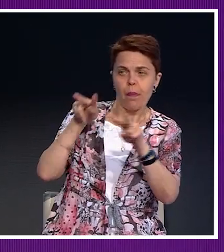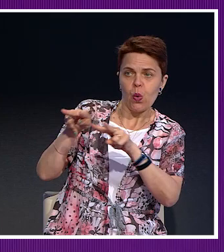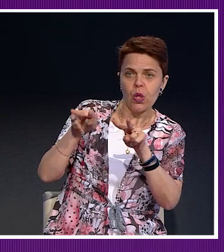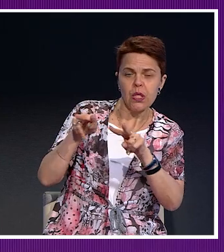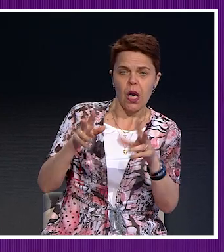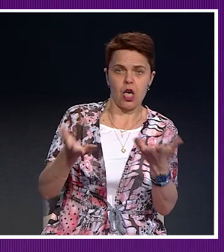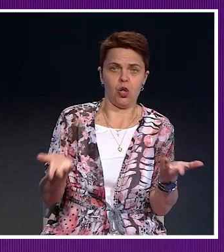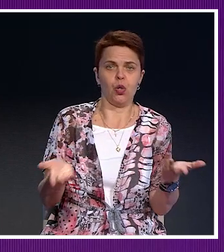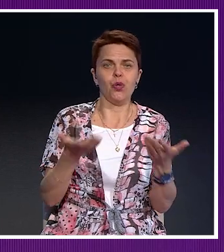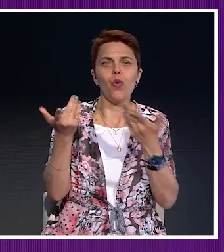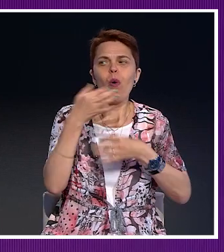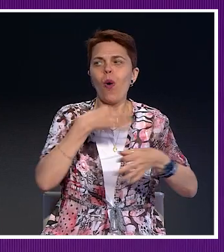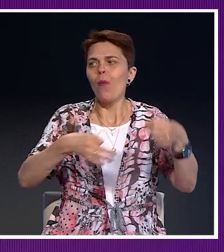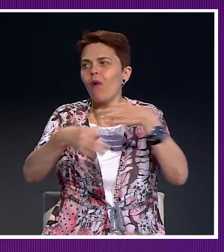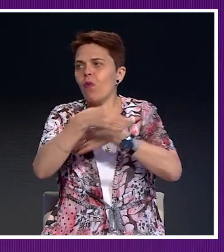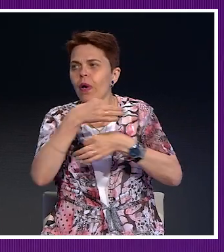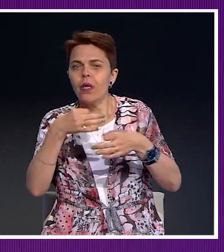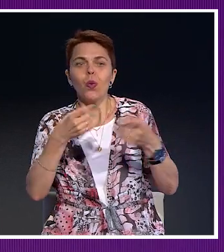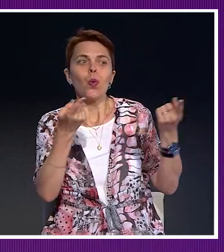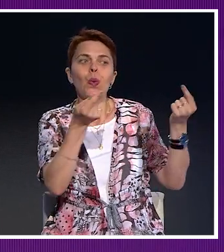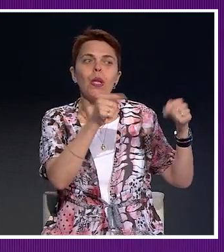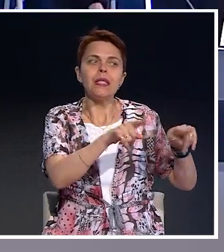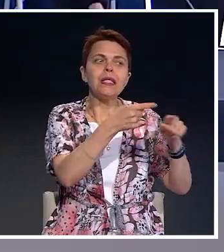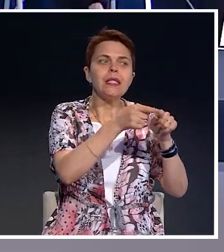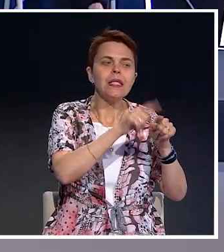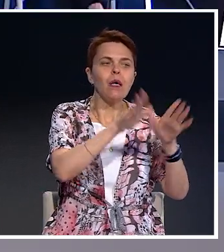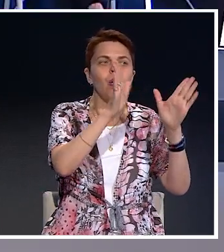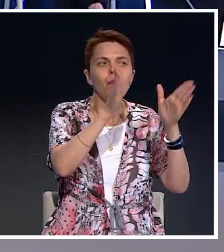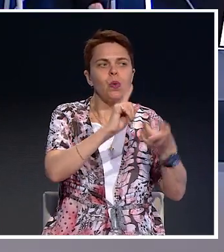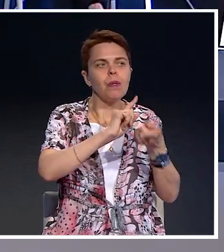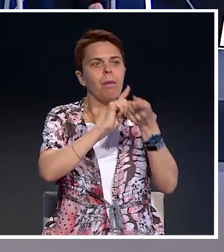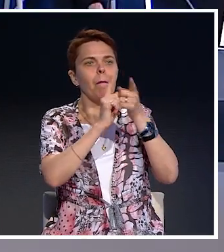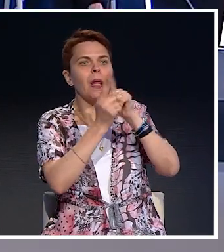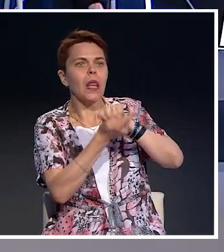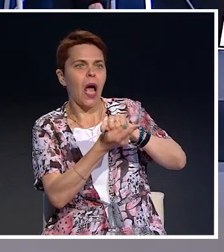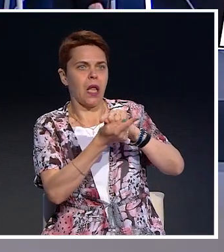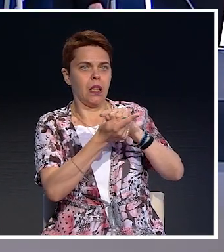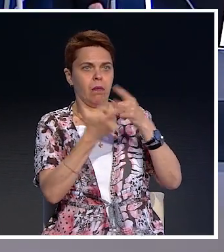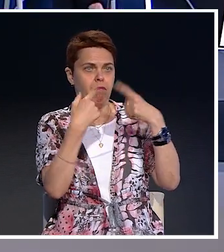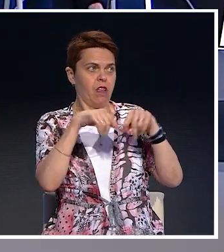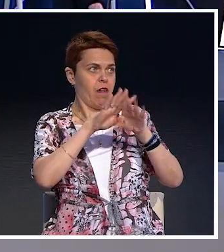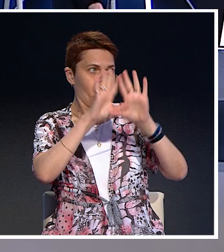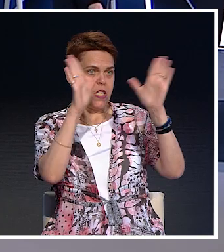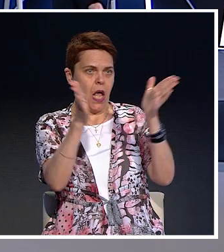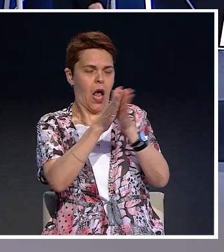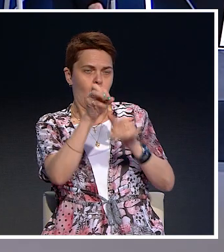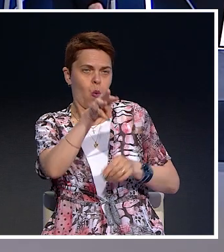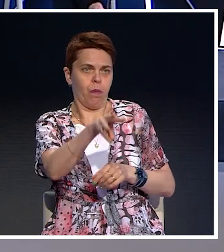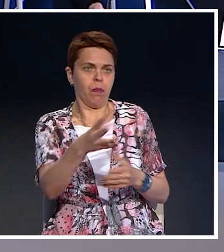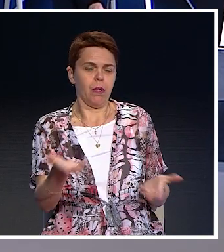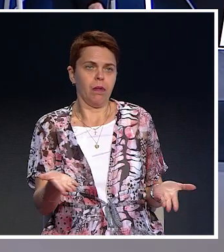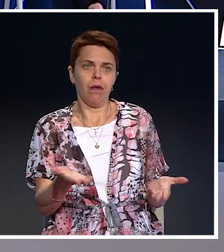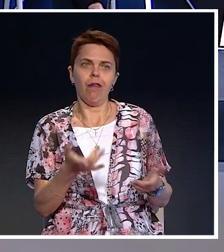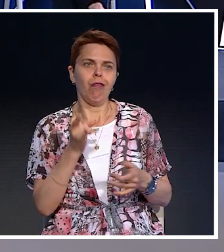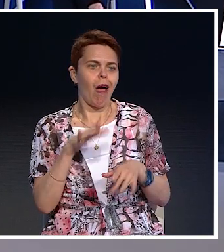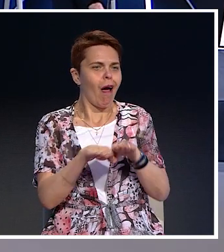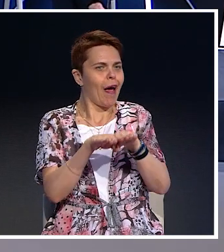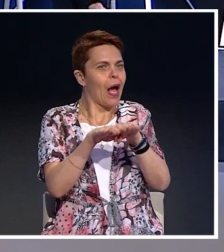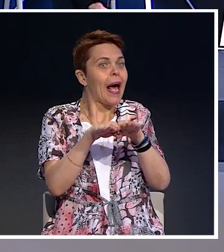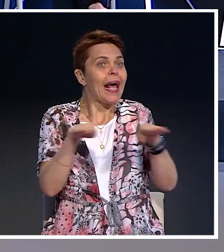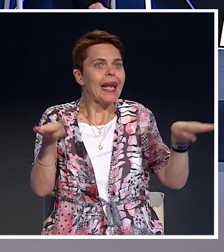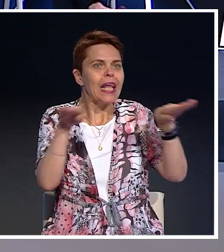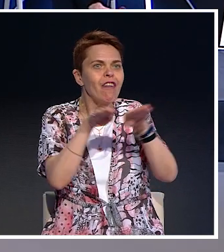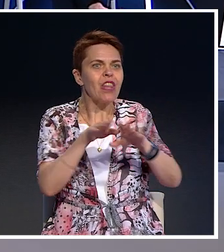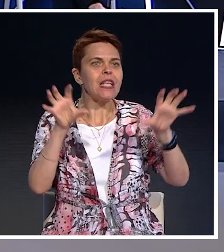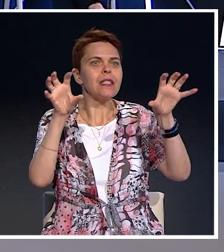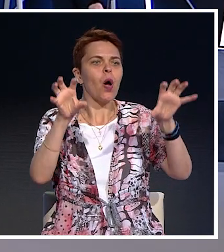спостереженню чи не знаю, обговоренню. Та? І це, звичайно, ті речі, які треба міняти в політичній культурі загалом, а не просто на рівні законодавства. Але